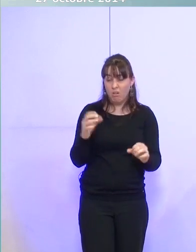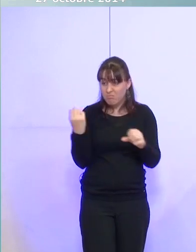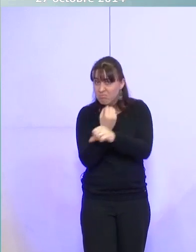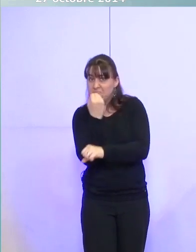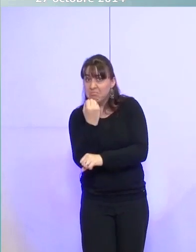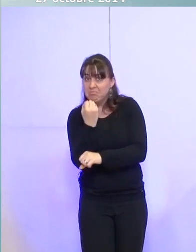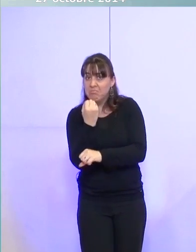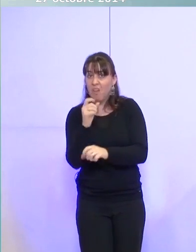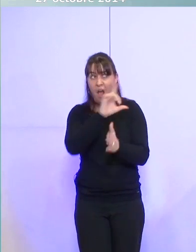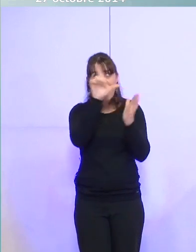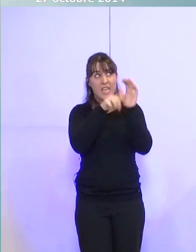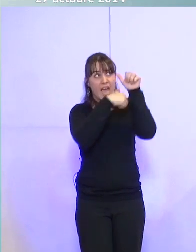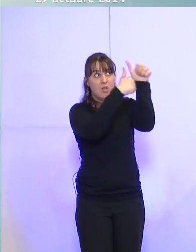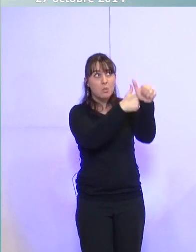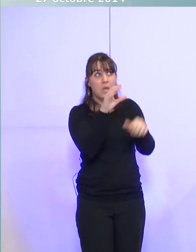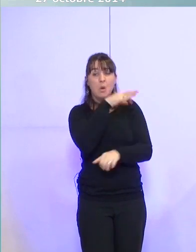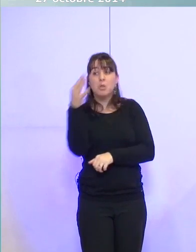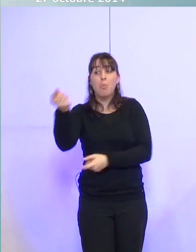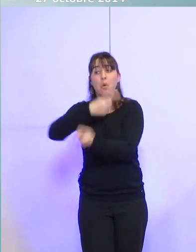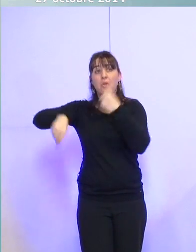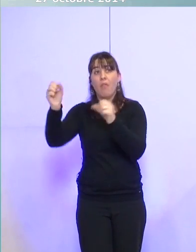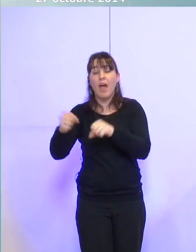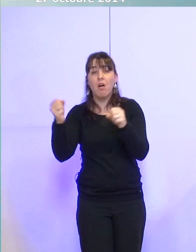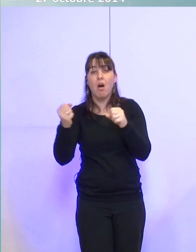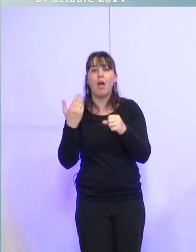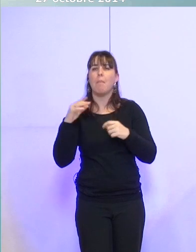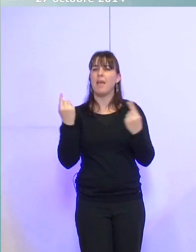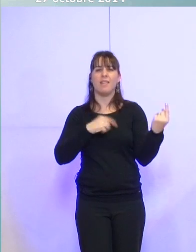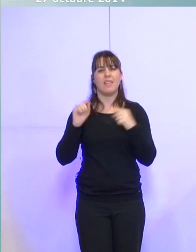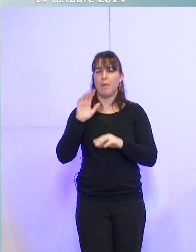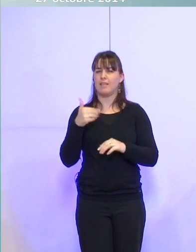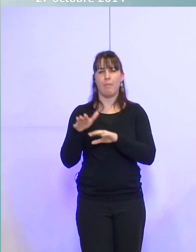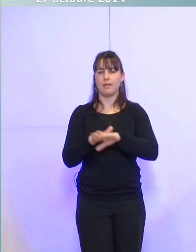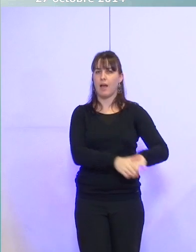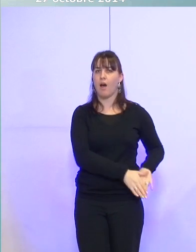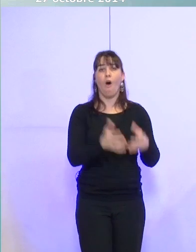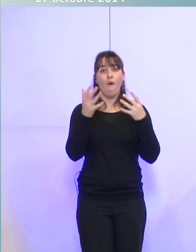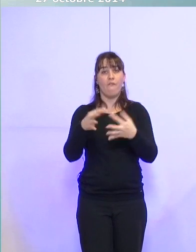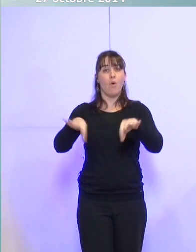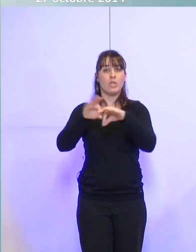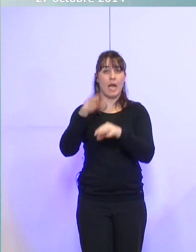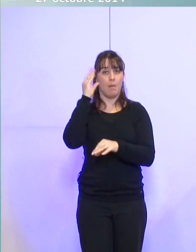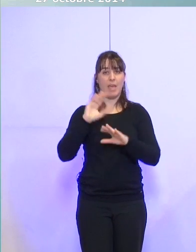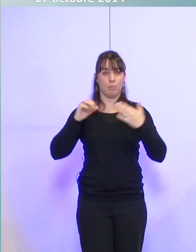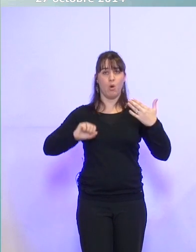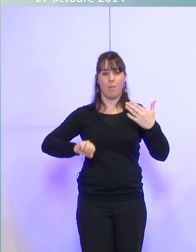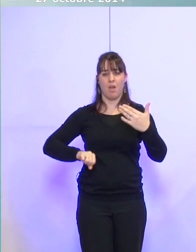rectitude légale totalement apprécié par tout le monde, mais ça n'est pas notre débat. Nous voulons qu'Alpexpo se sorte de la difficulté qui est la sienne